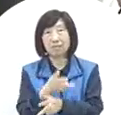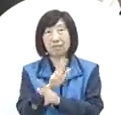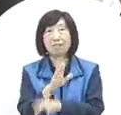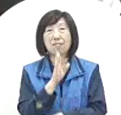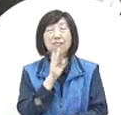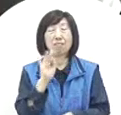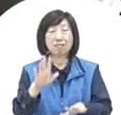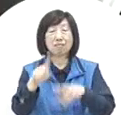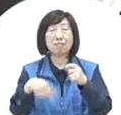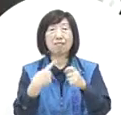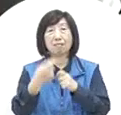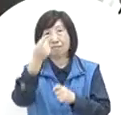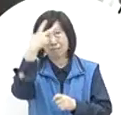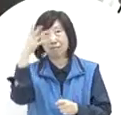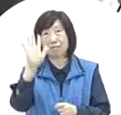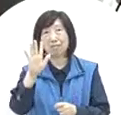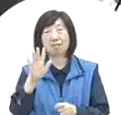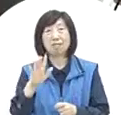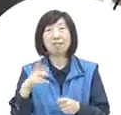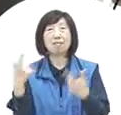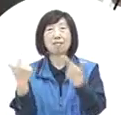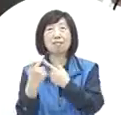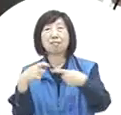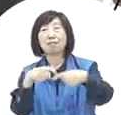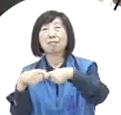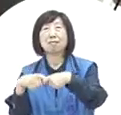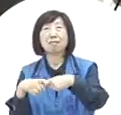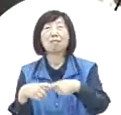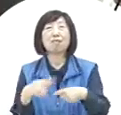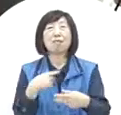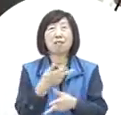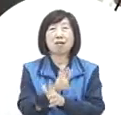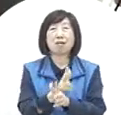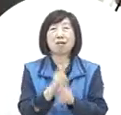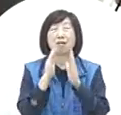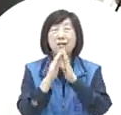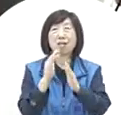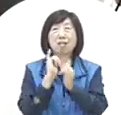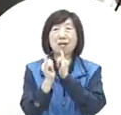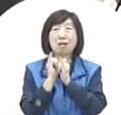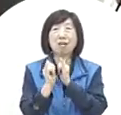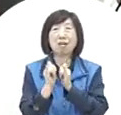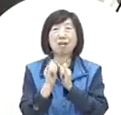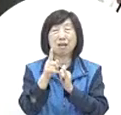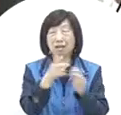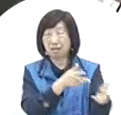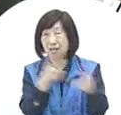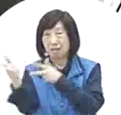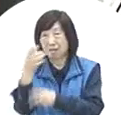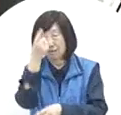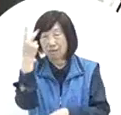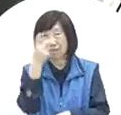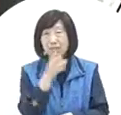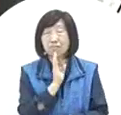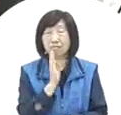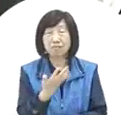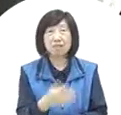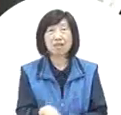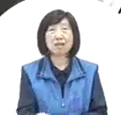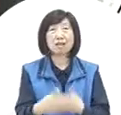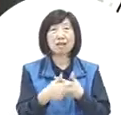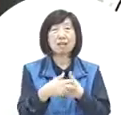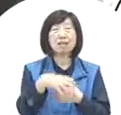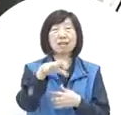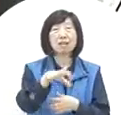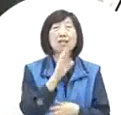今年的新庄，我们就会联合。那当然， 你要我们板桥市民朋友去新庄吗？ 没有问题，我们自己卫生局就在板